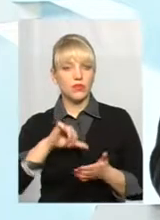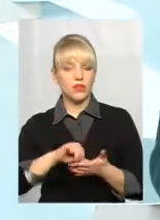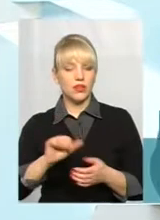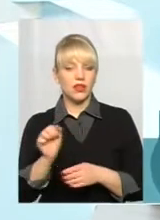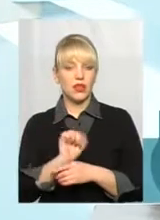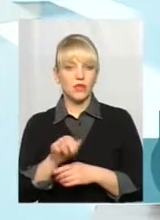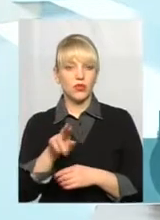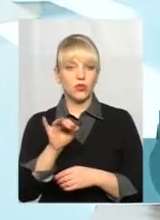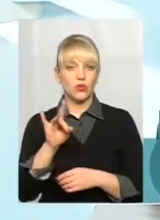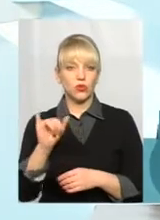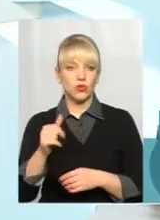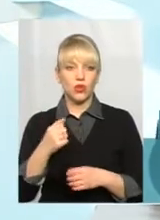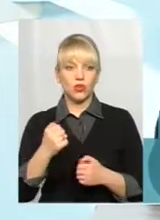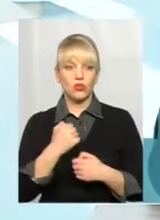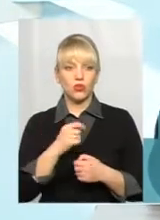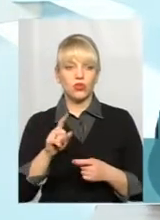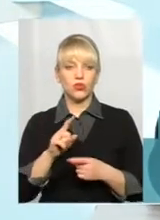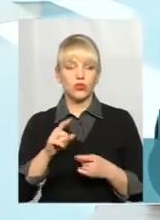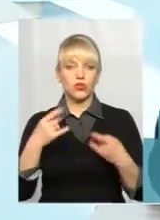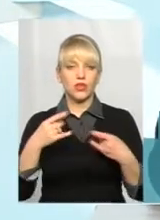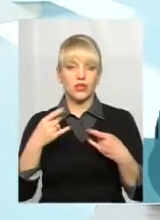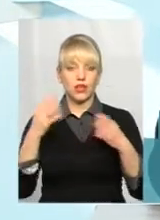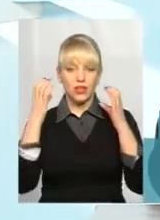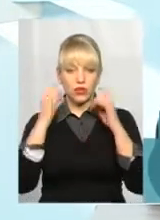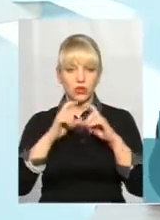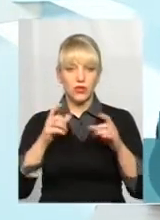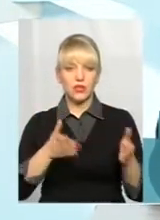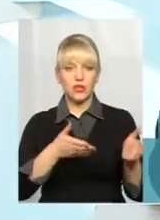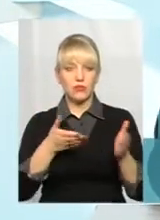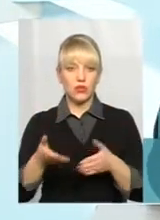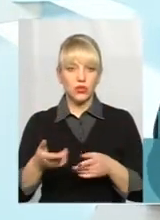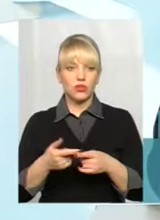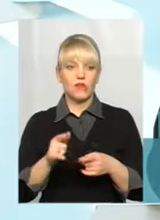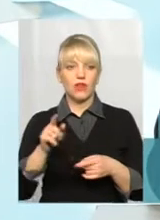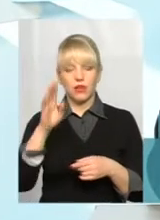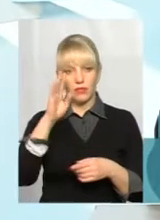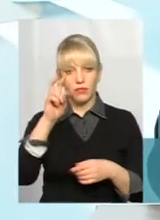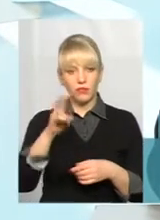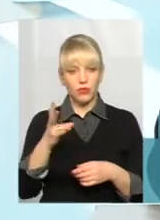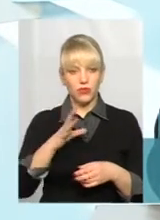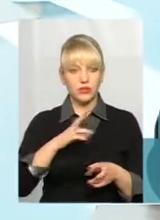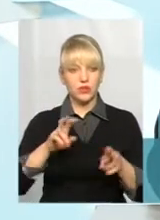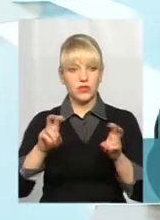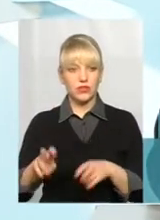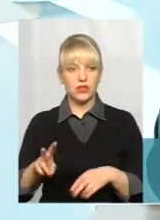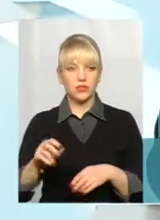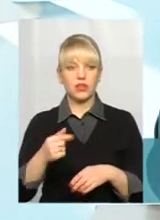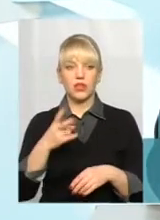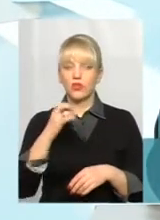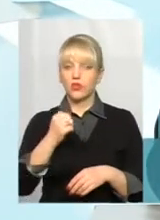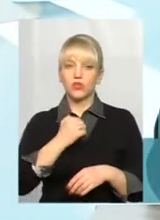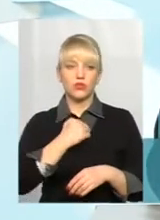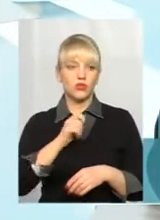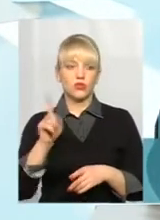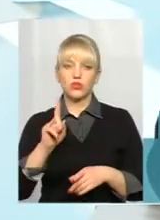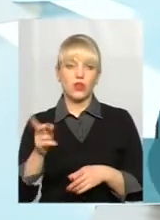дуже шкода, що от телерадіокомпанія запрошувала, тут мав сидіти поруч, так? Так, але на жаль. От, дуже шкода, що